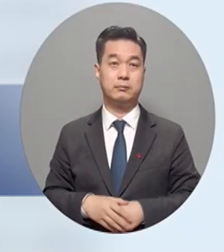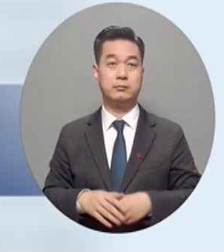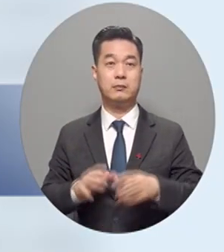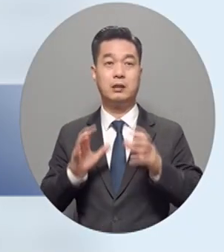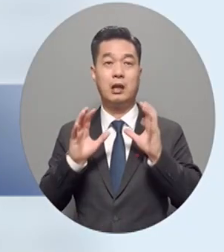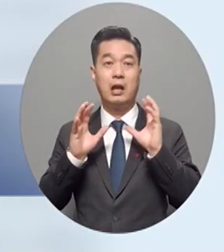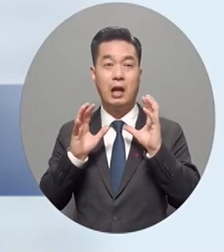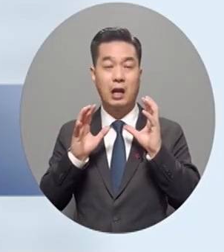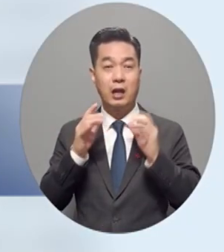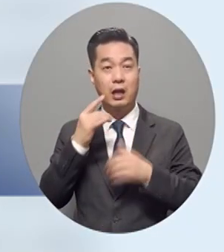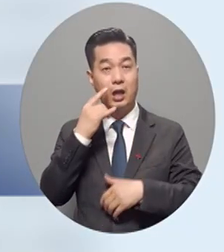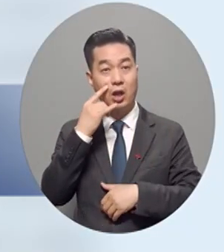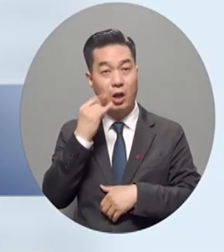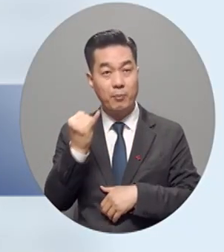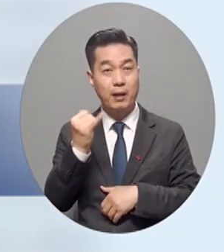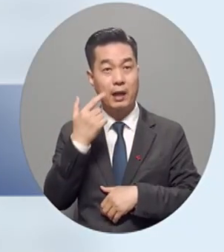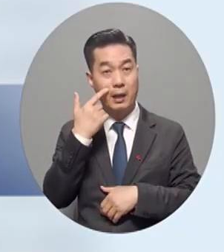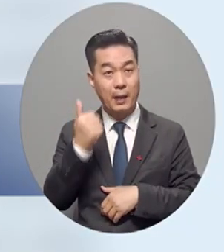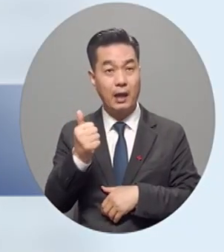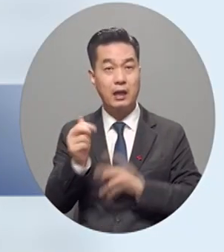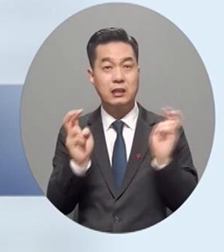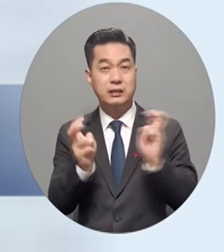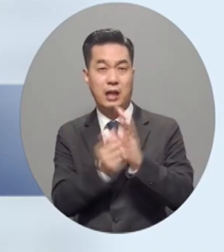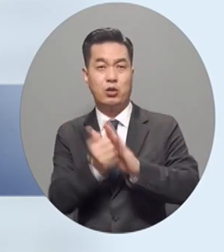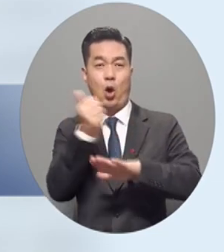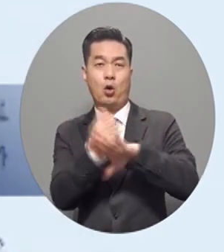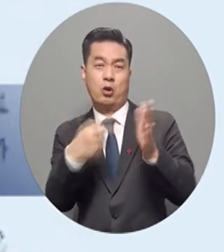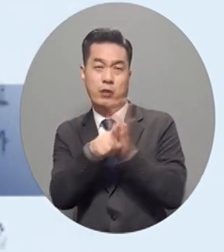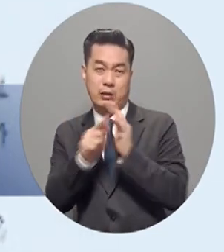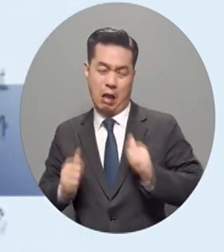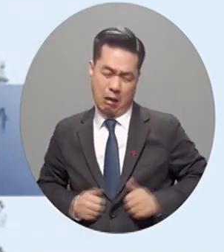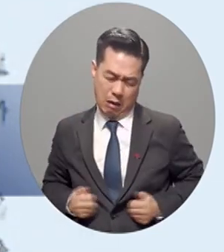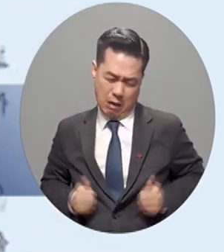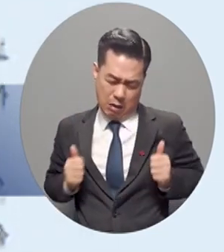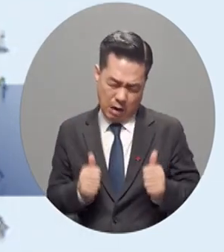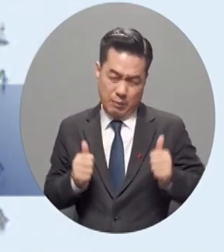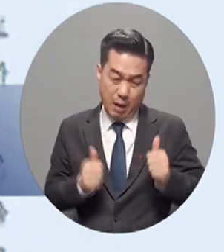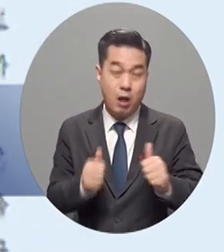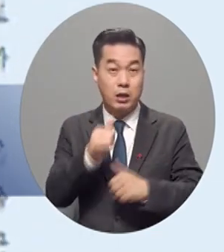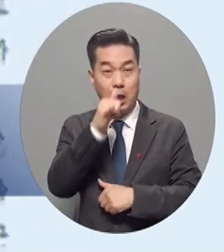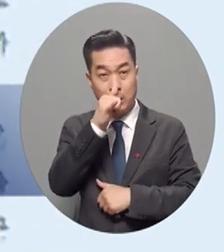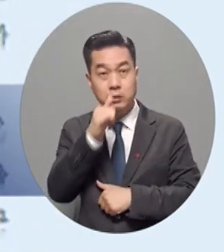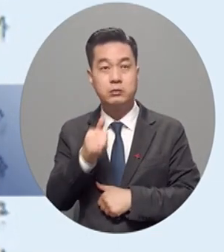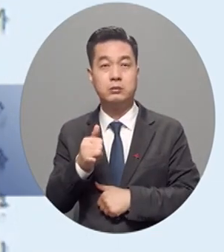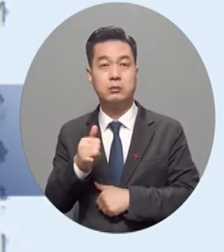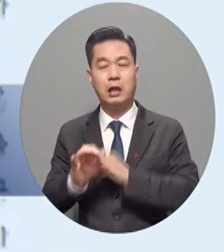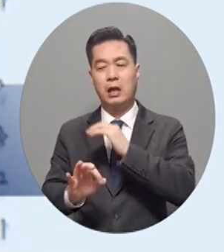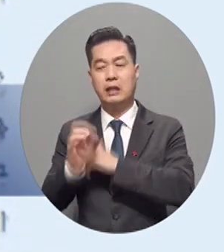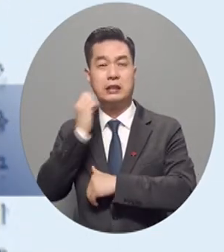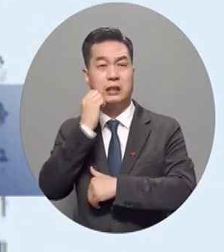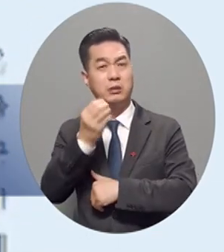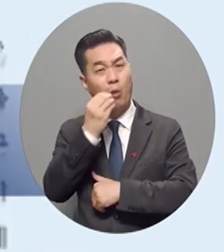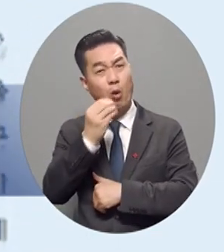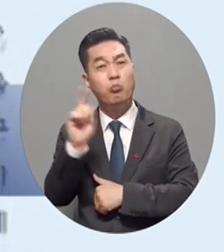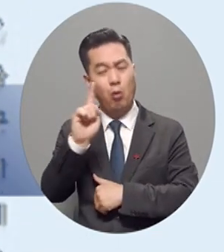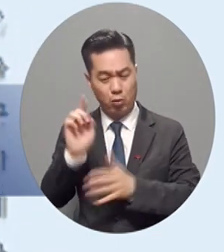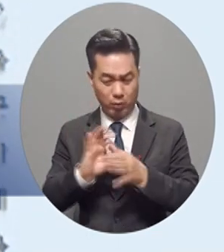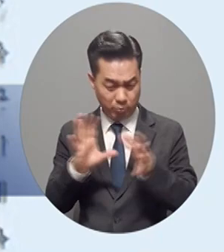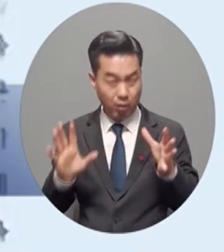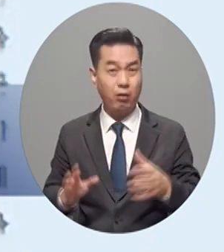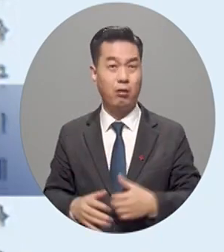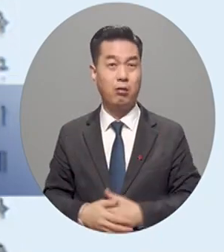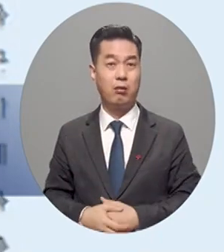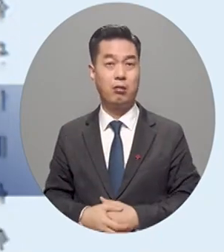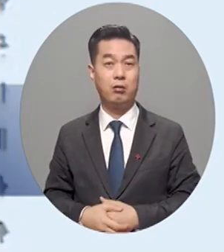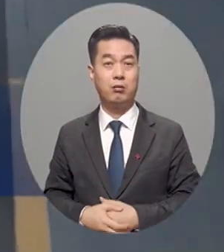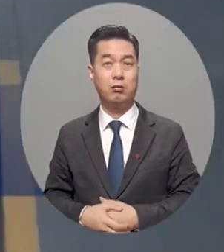어린 아빠들, 그 직장에서 성공하려고 막 애도 쓰면서 애도 막 키우고 이런 뭐 브런치 좀 먹었다고 한들 좀 어떻겠어요? 네. 그 글은